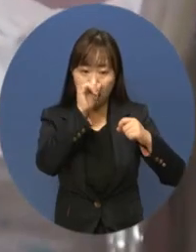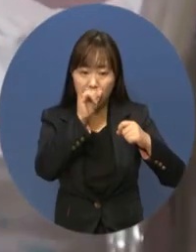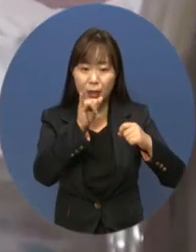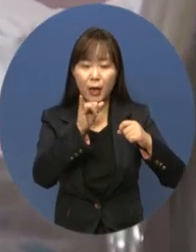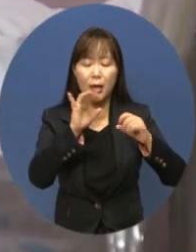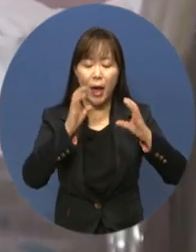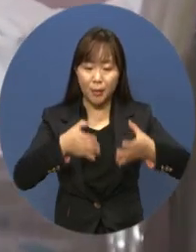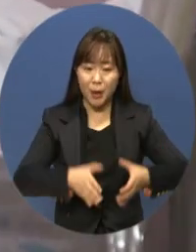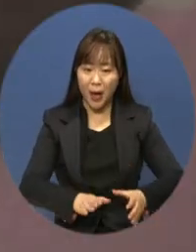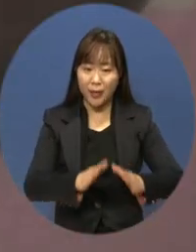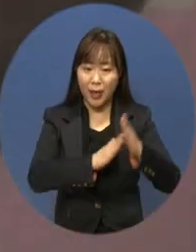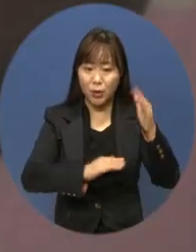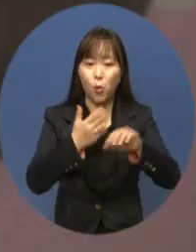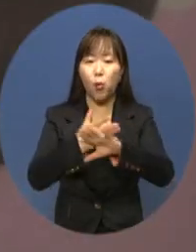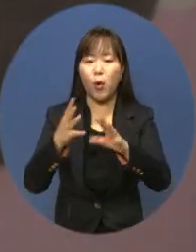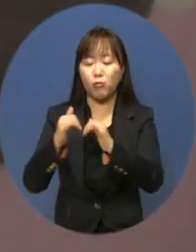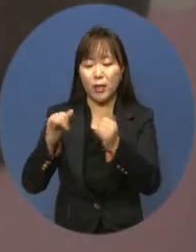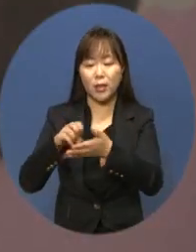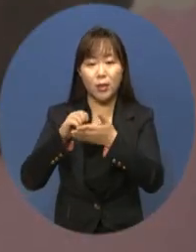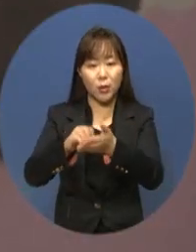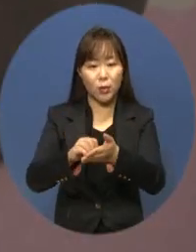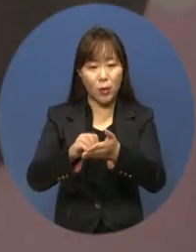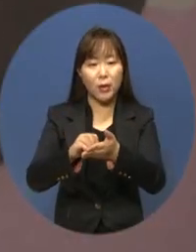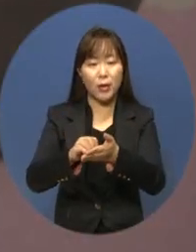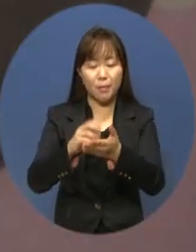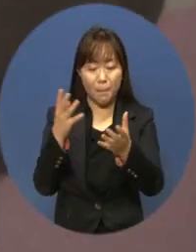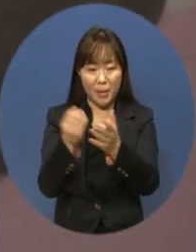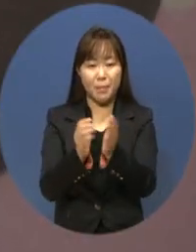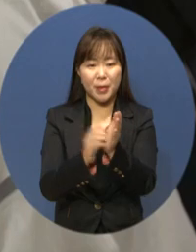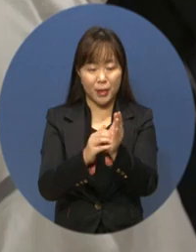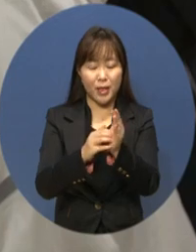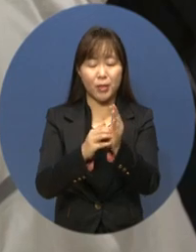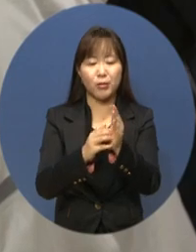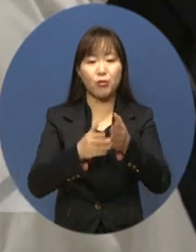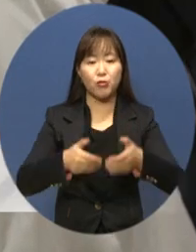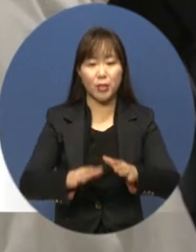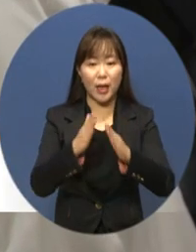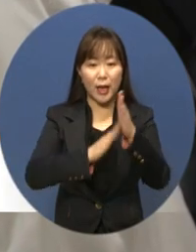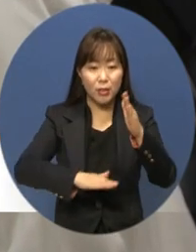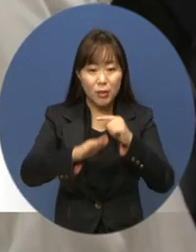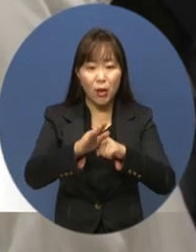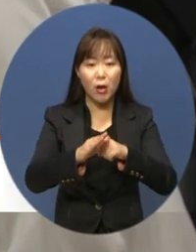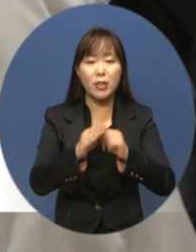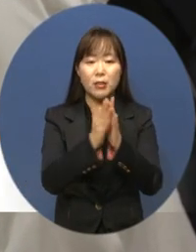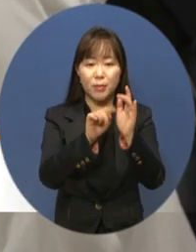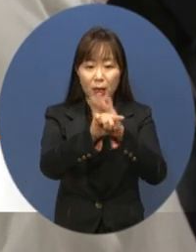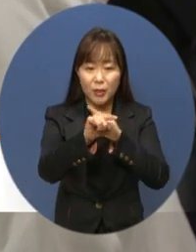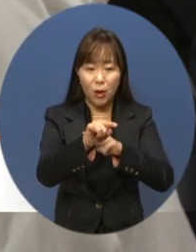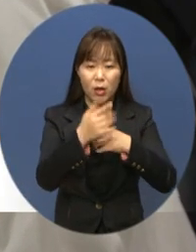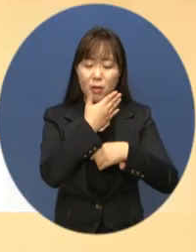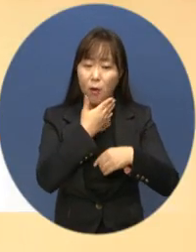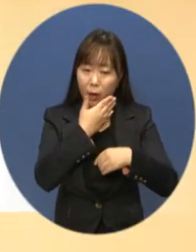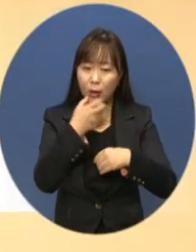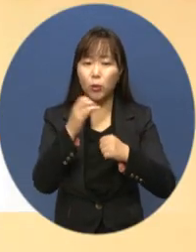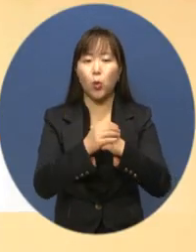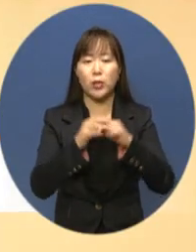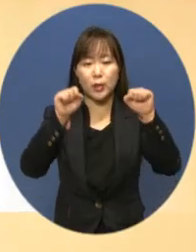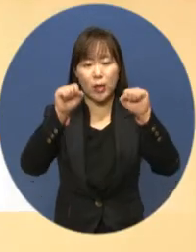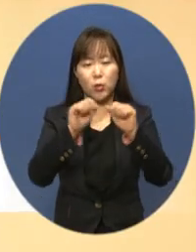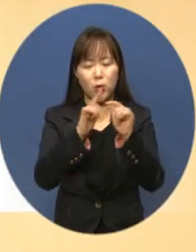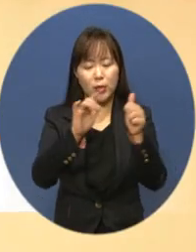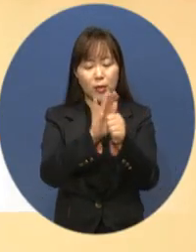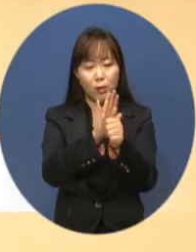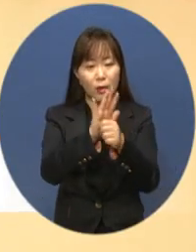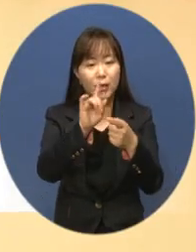가정 또는 외국인 등록을 마친 출산 가정으로 건강관리사가 방문해 산모 영양관리와 체조지원 등의 서비스를